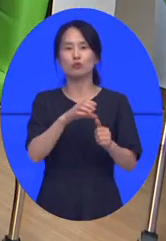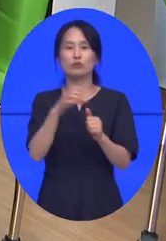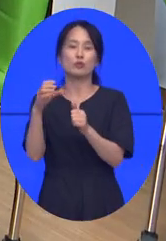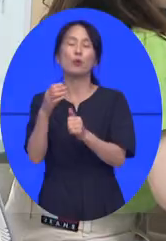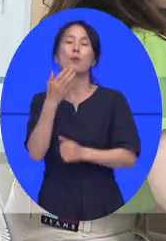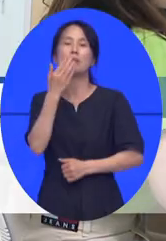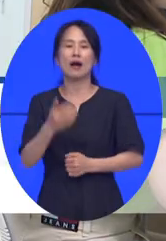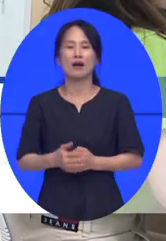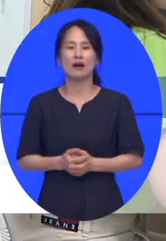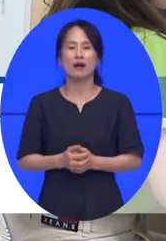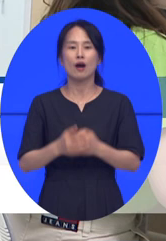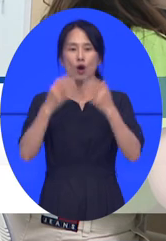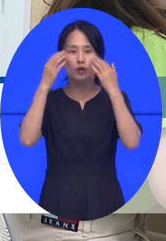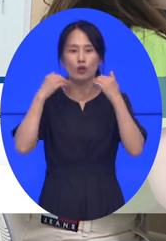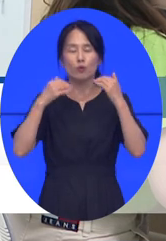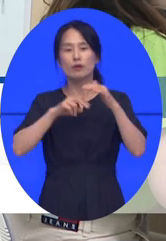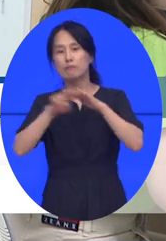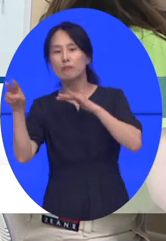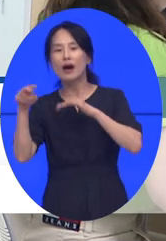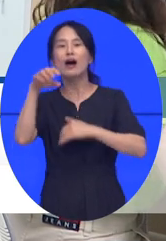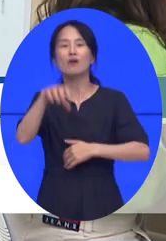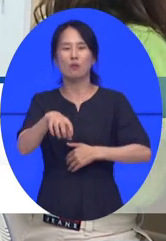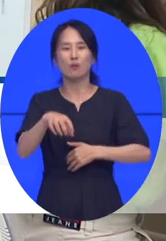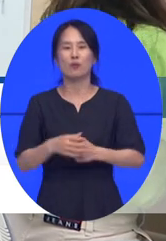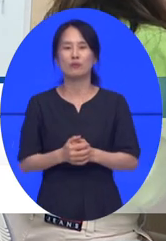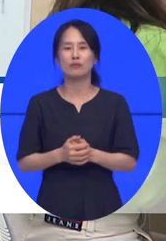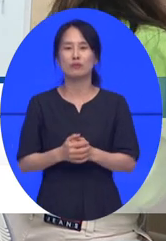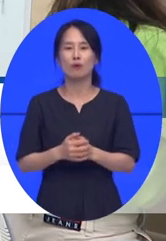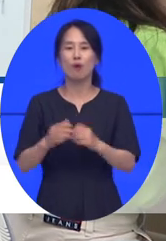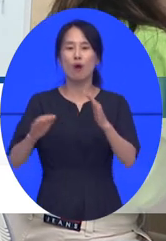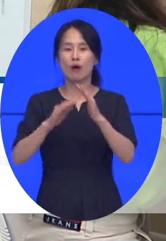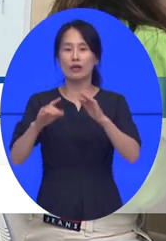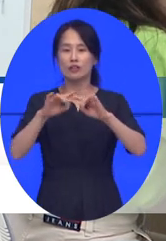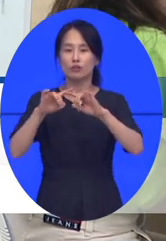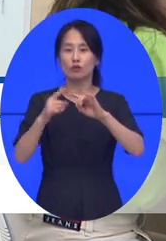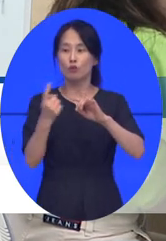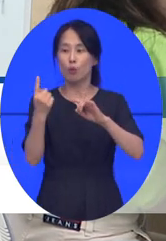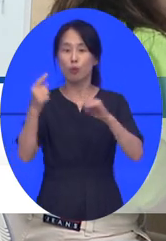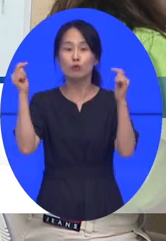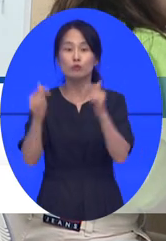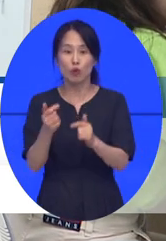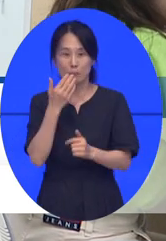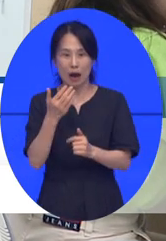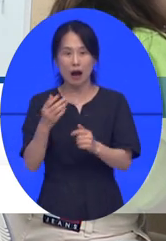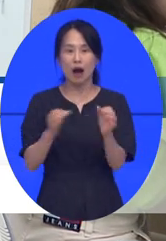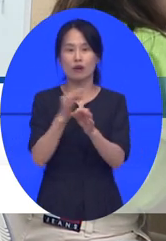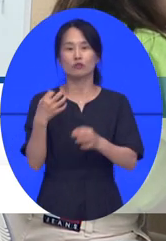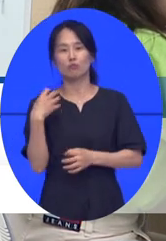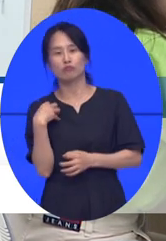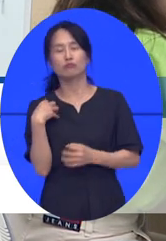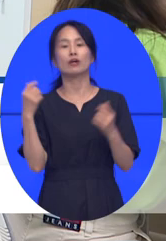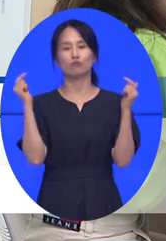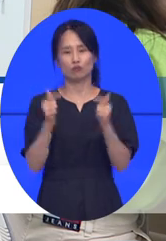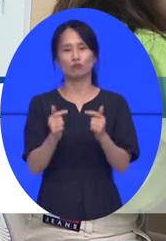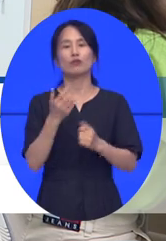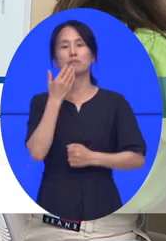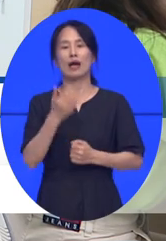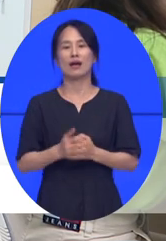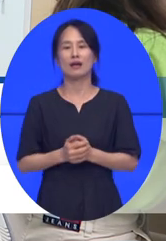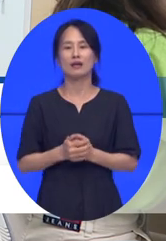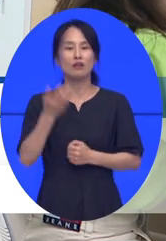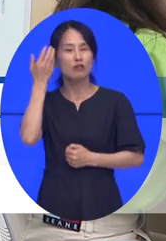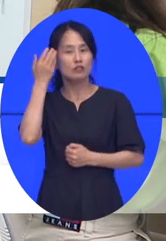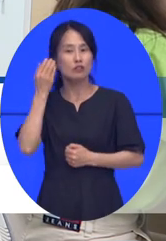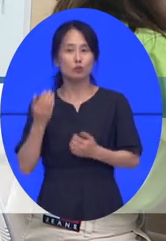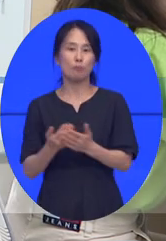즐길 수 있는 공간이고요. 그리고 또 가정의 전기료를 줄임으로써 경제적 부담을 좀 들을 수 있고 또한 그 지식 함정을